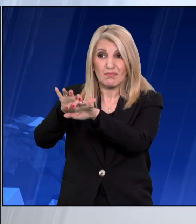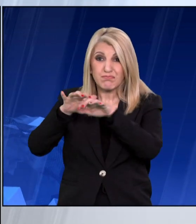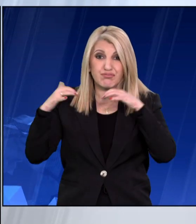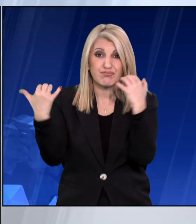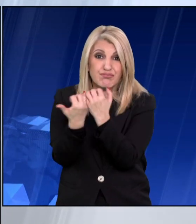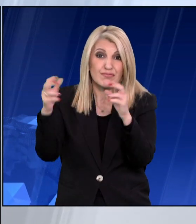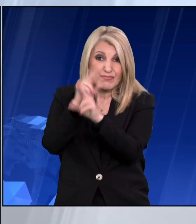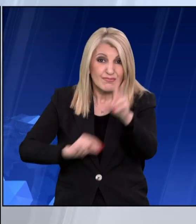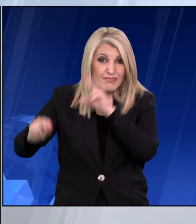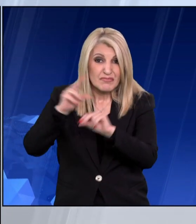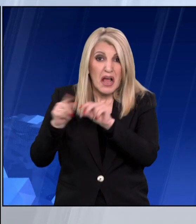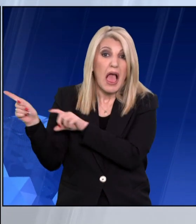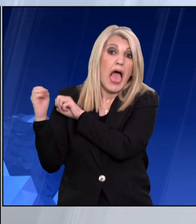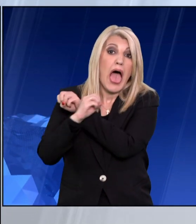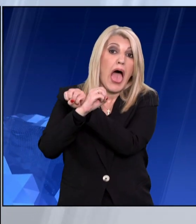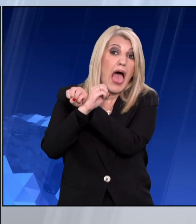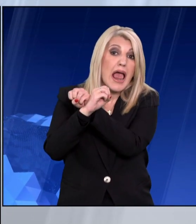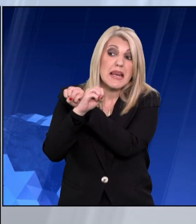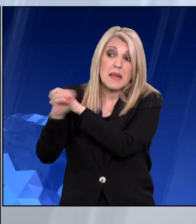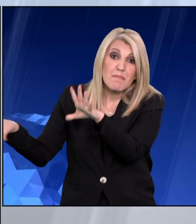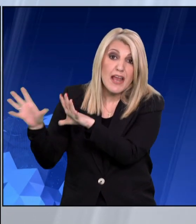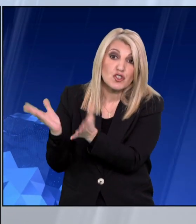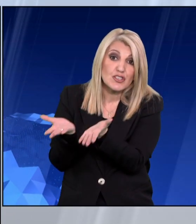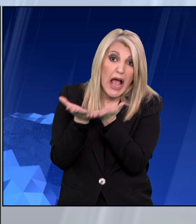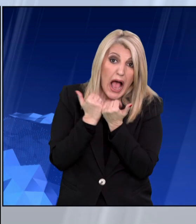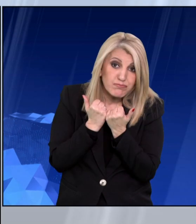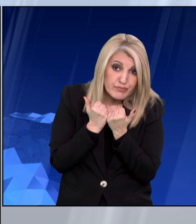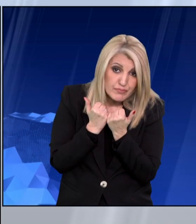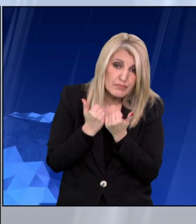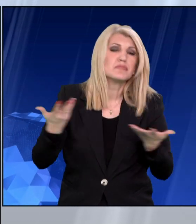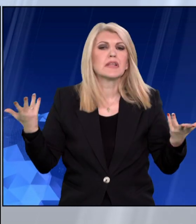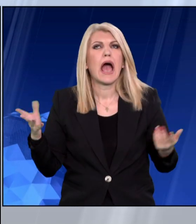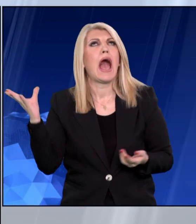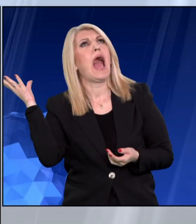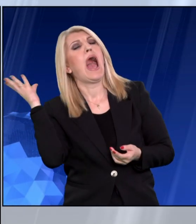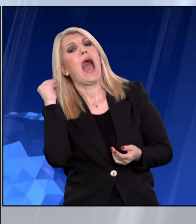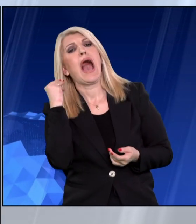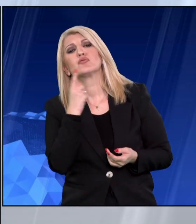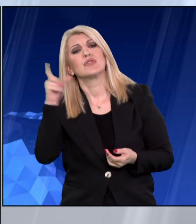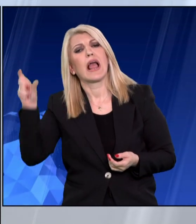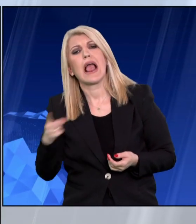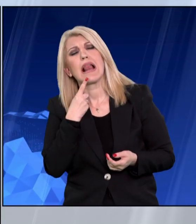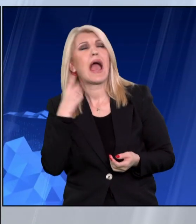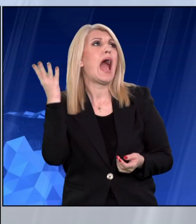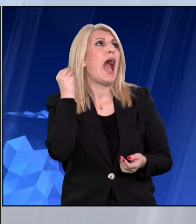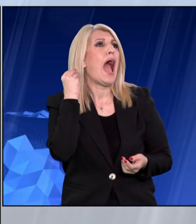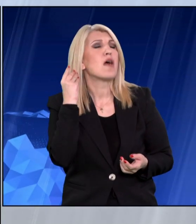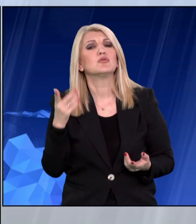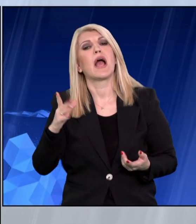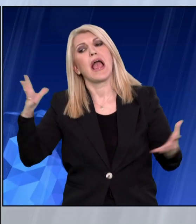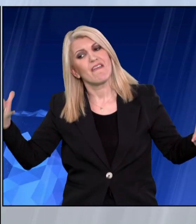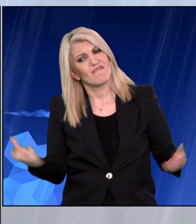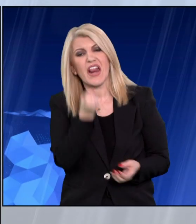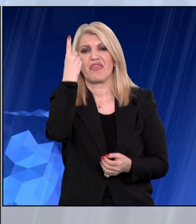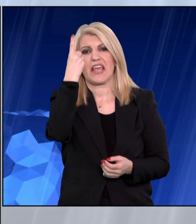ενημέρωση άκουσε ότι σε κάποιο αυτοκίνητο βρέθηκε κάποιος καμμένος αλλά δεν ήταν σίγουρος αν ήταν άνθρωπος ή ζώ α το αφήσουμε στην